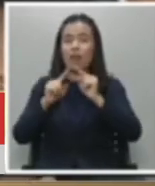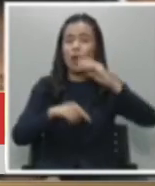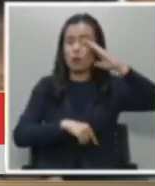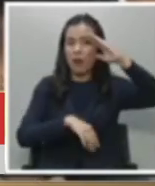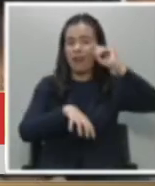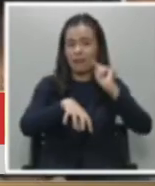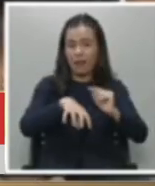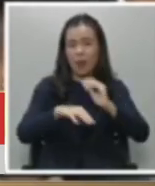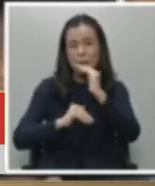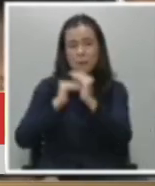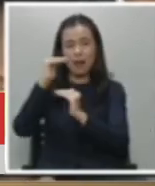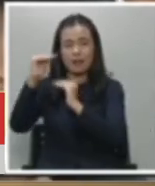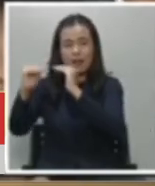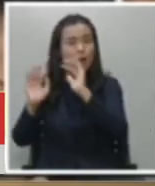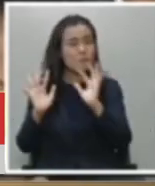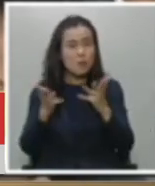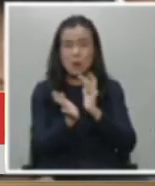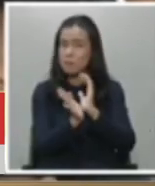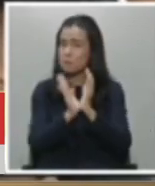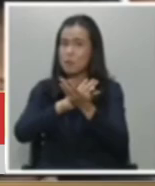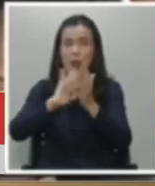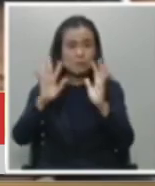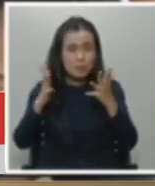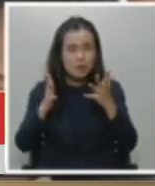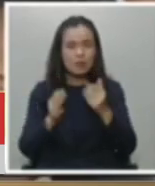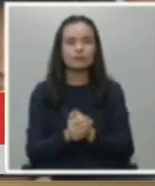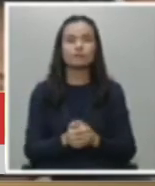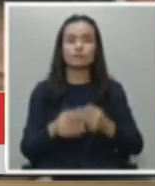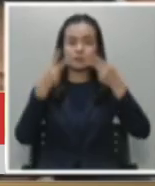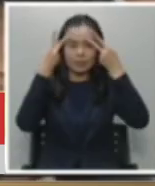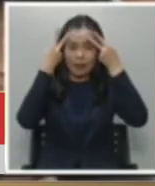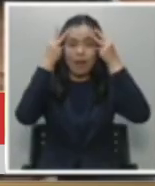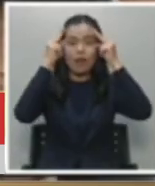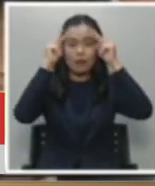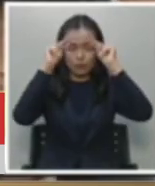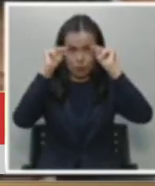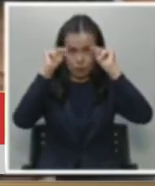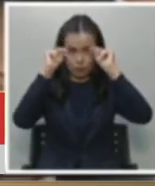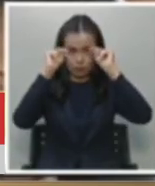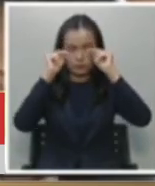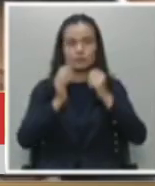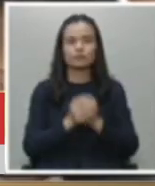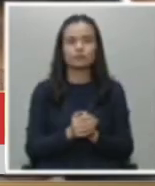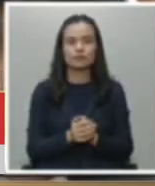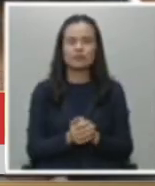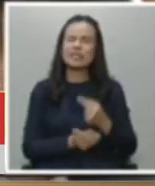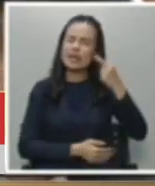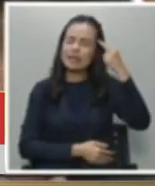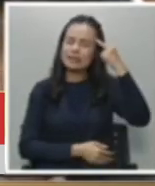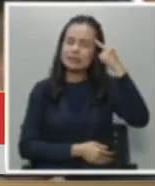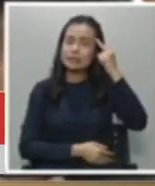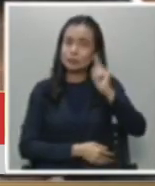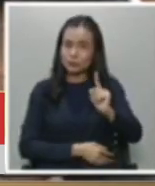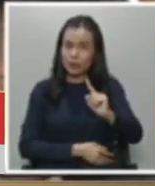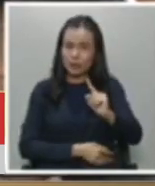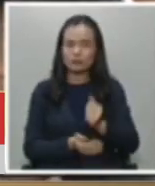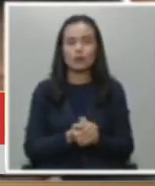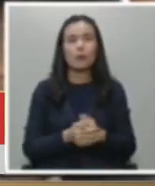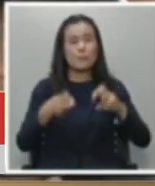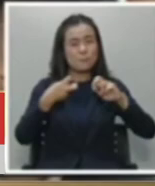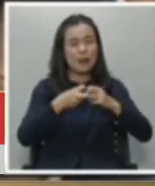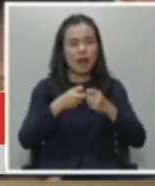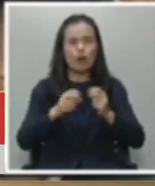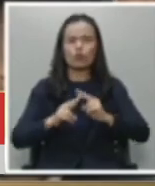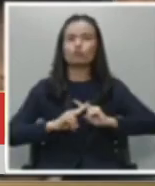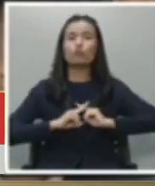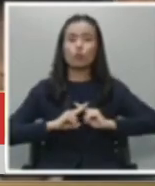แปลงในเรื่องนี้แต่อย่างใดถ้าท่านนายกรัฐมนตรีมองแต่เพียงว่าเรื่องที่เกิดขึ้นเป็นเรื่องส่วน